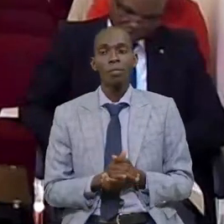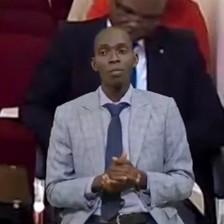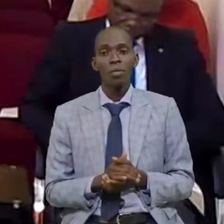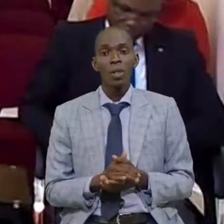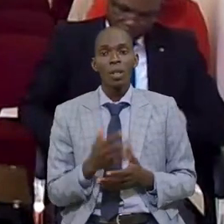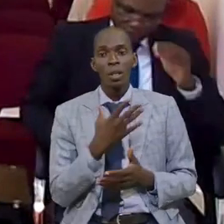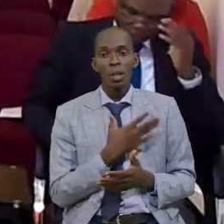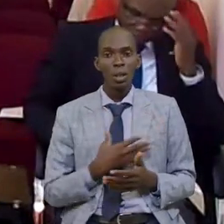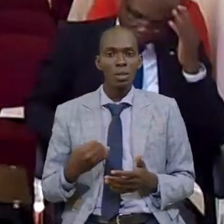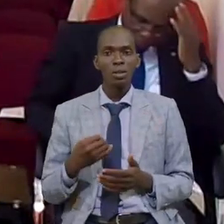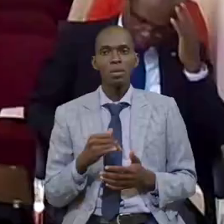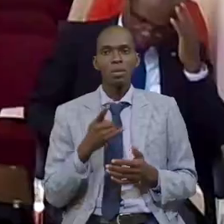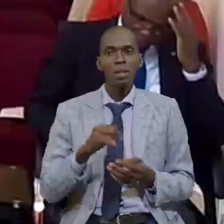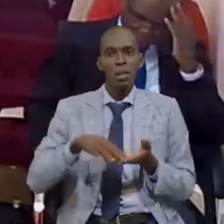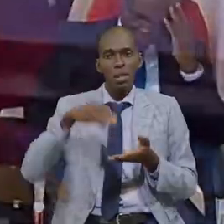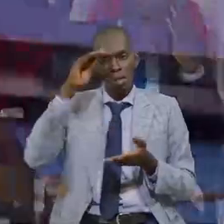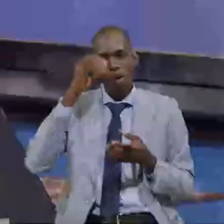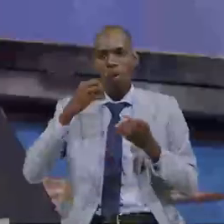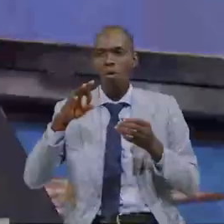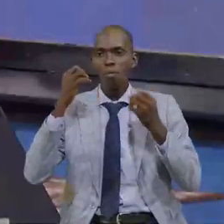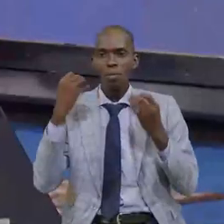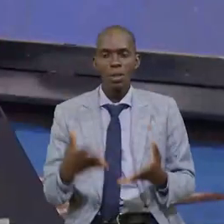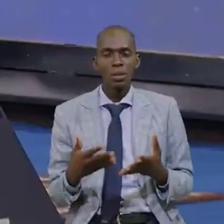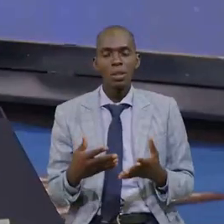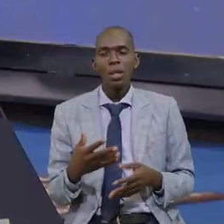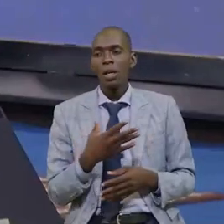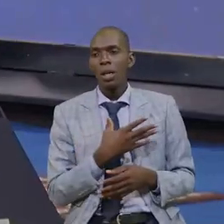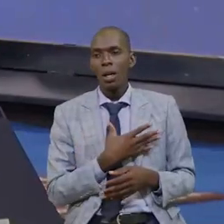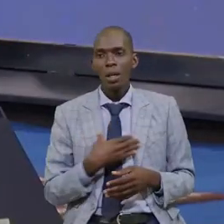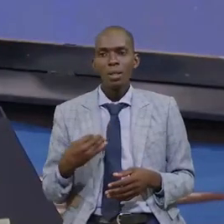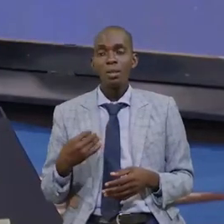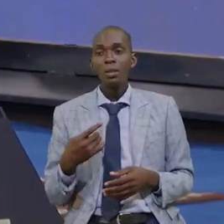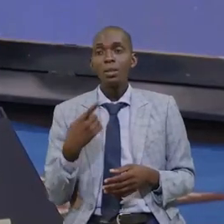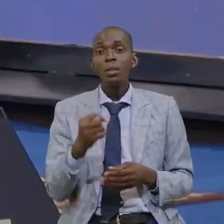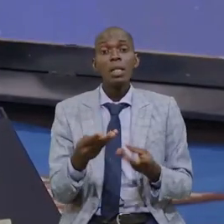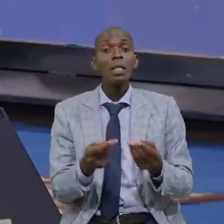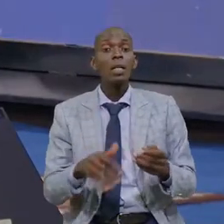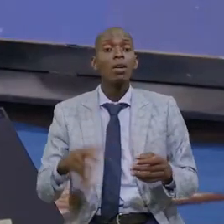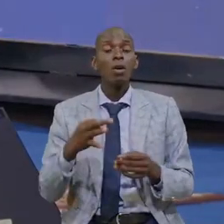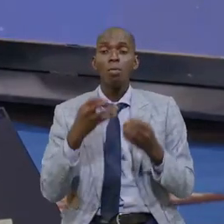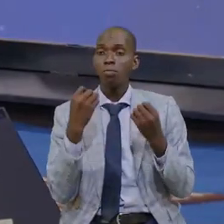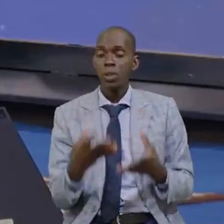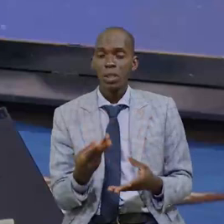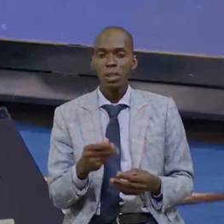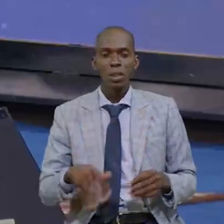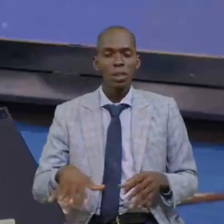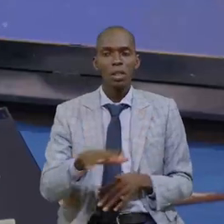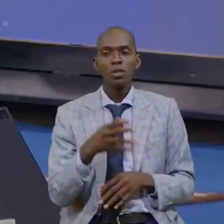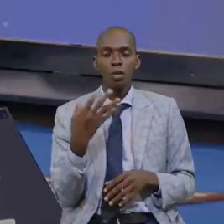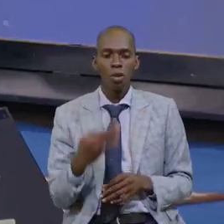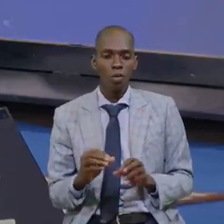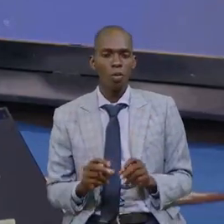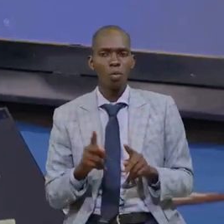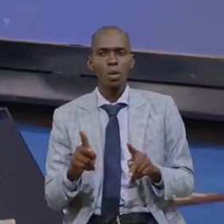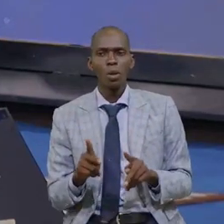selon eux, le pays d'abondance, le pays d'opportunité et le pays de prospérité. Et comme ils